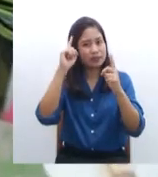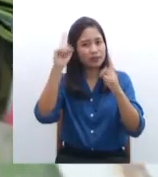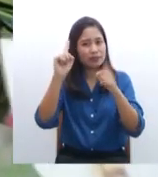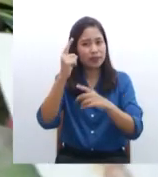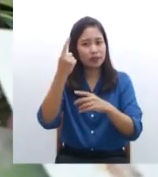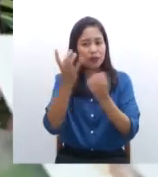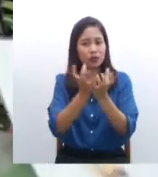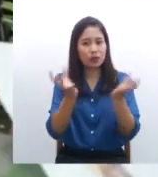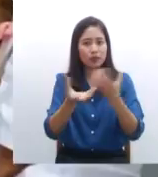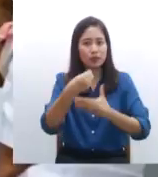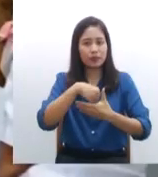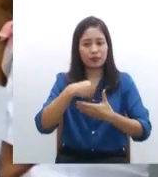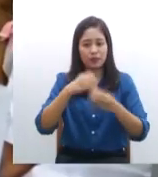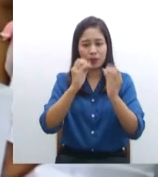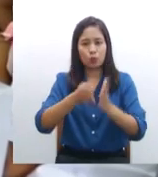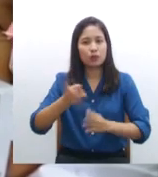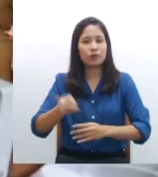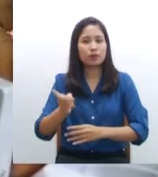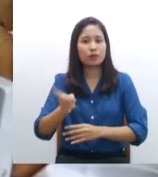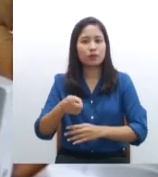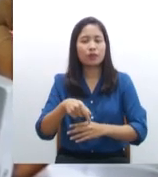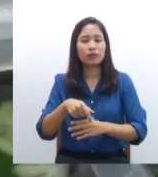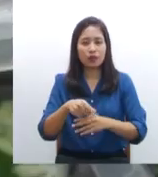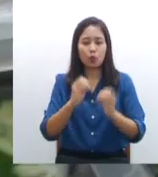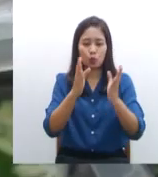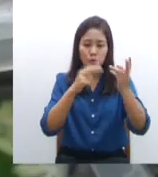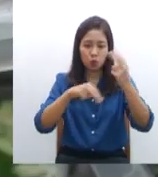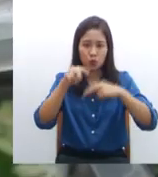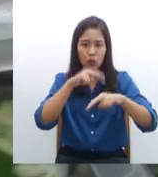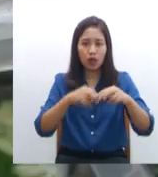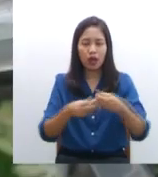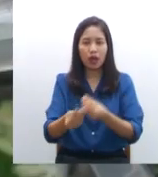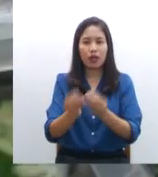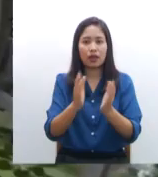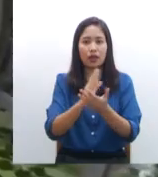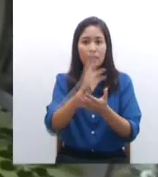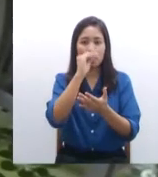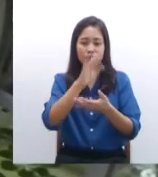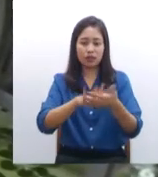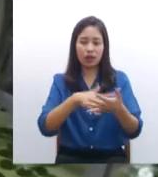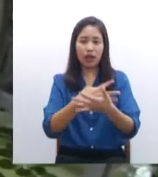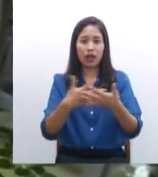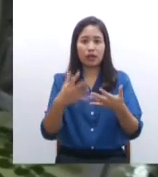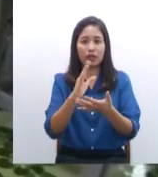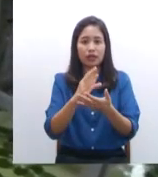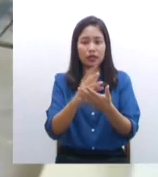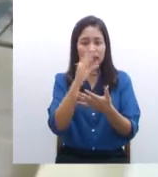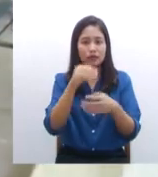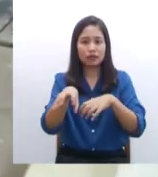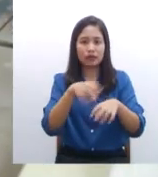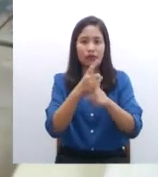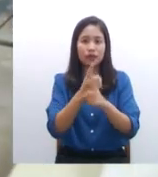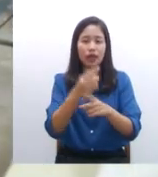มีตัวคุณครูประจำชั้นนะครับซึ่งคอยกำกับดูแลให้นักเรียนจัดตารางเรียนตามที่เรียนจริงควร